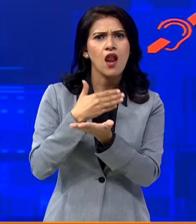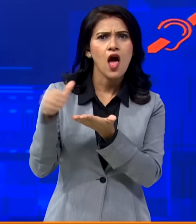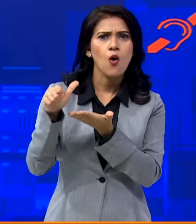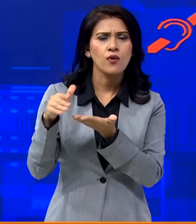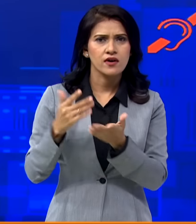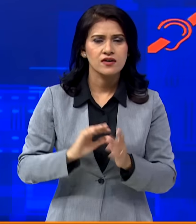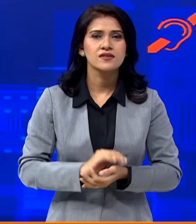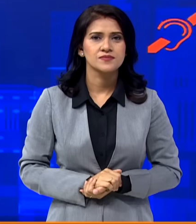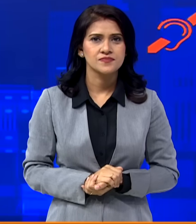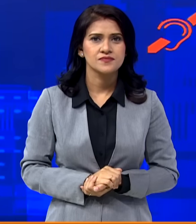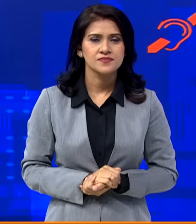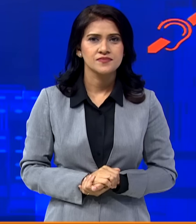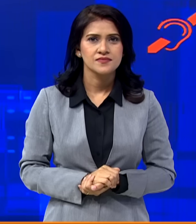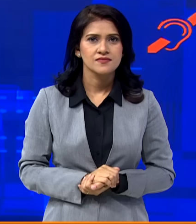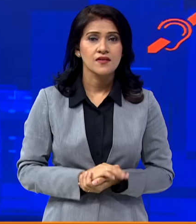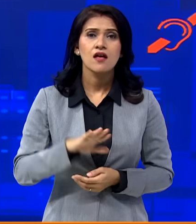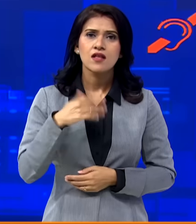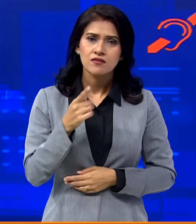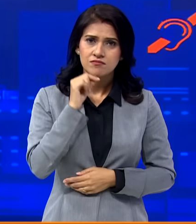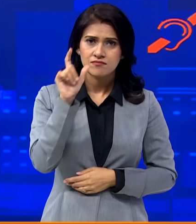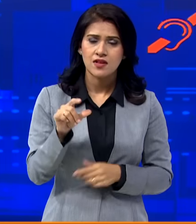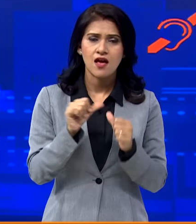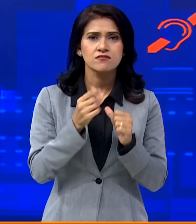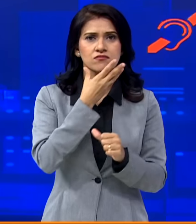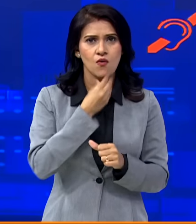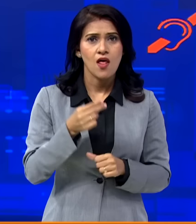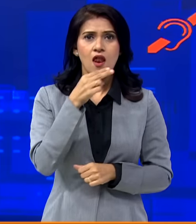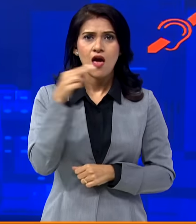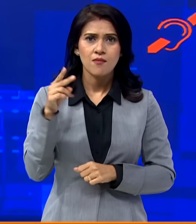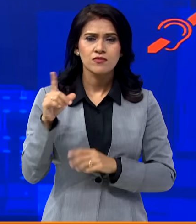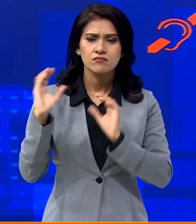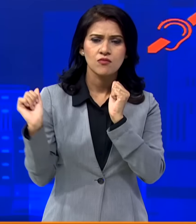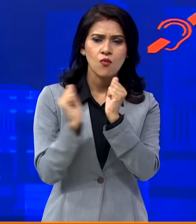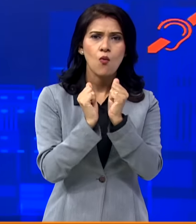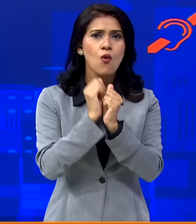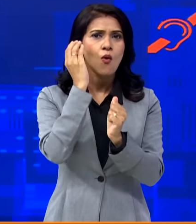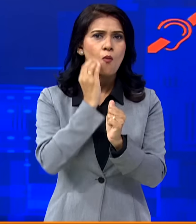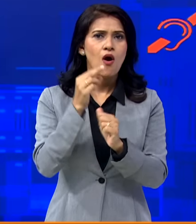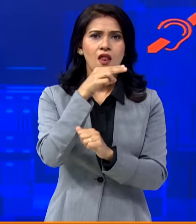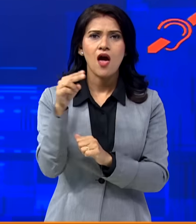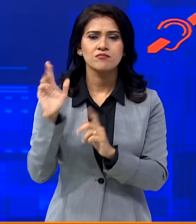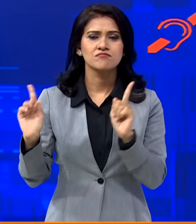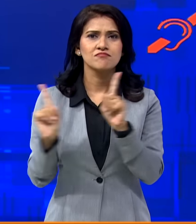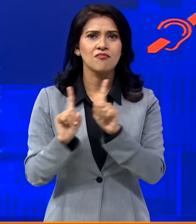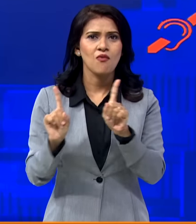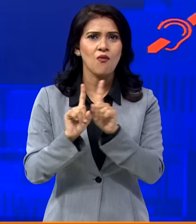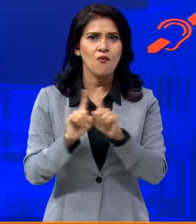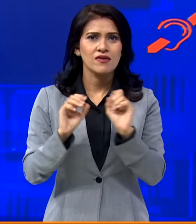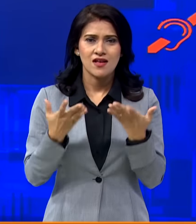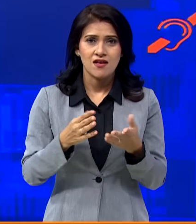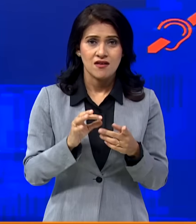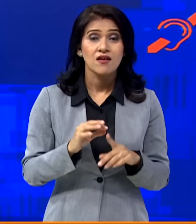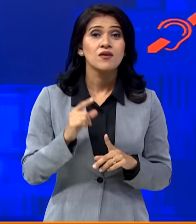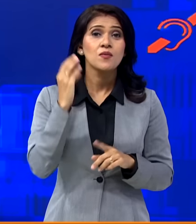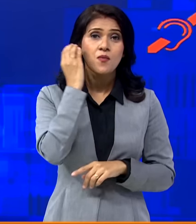गया इसी दौरान आचार्य प्रमोद कृष्णम का नाम नरेंद्र मोदी के साथ जुड़ा प्रधानमंत्री मोदी ने